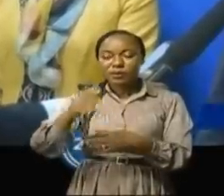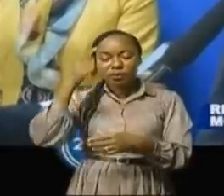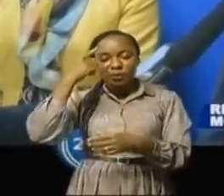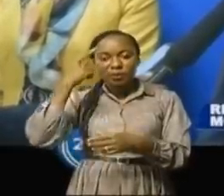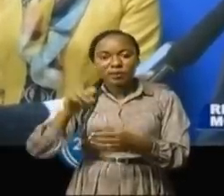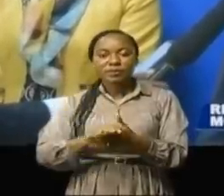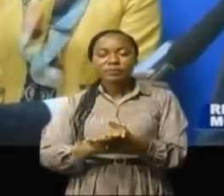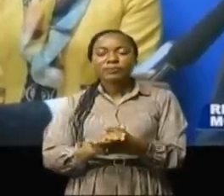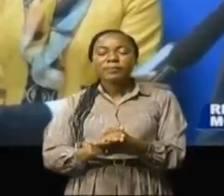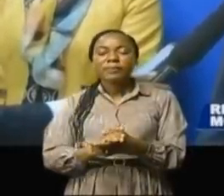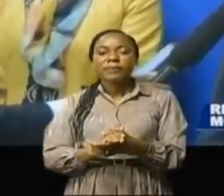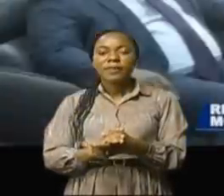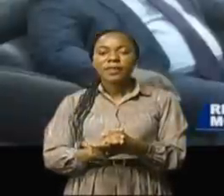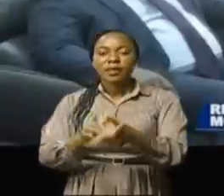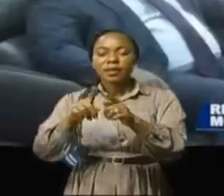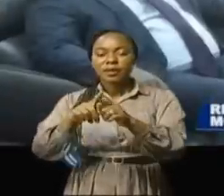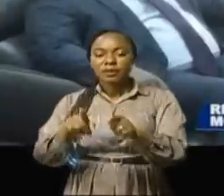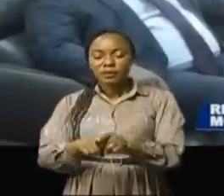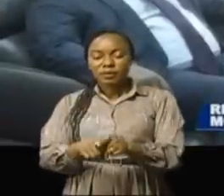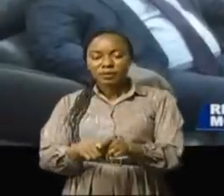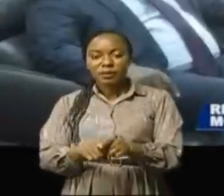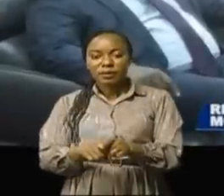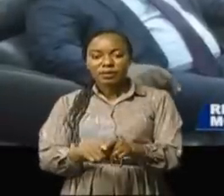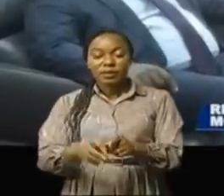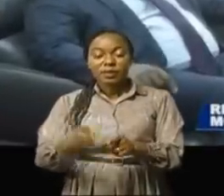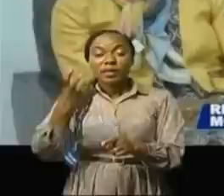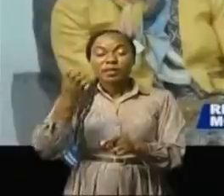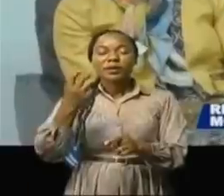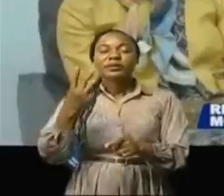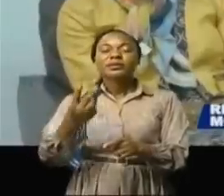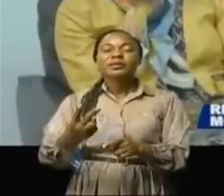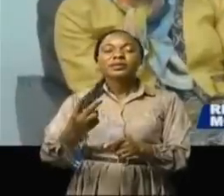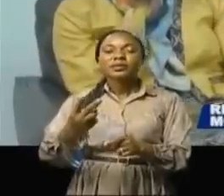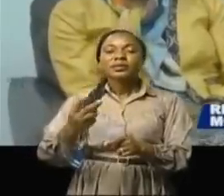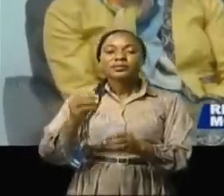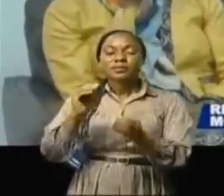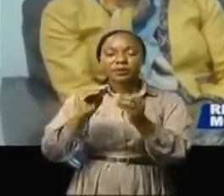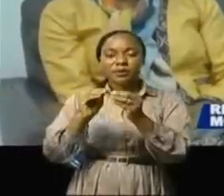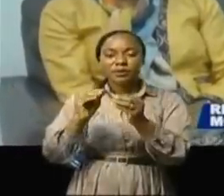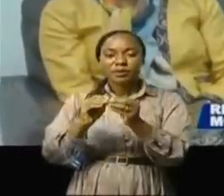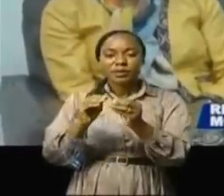pour l'interview. Le 42e sommet de la SADC va se